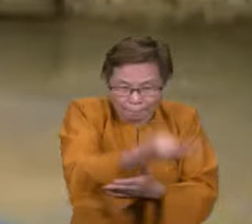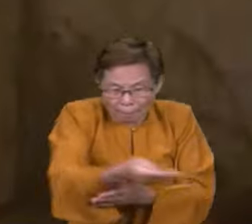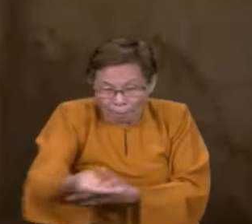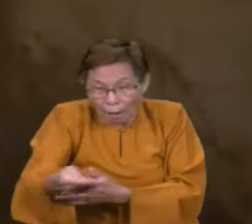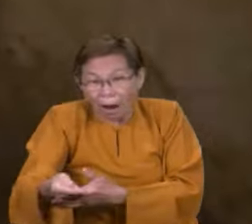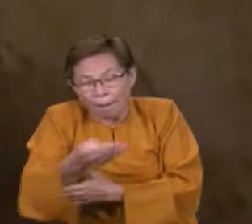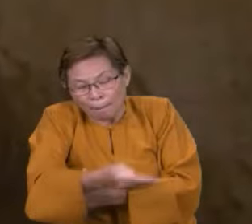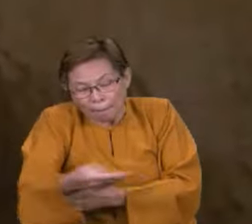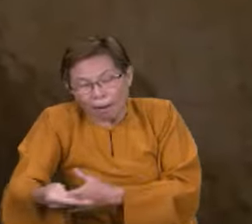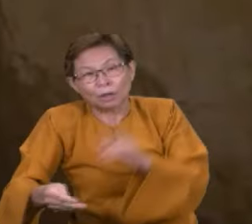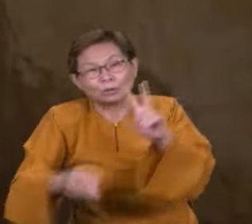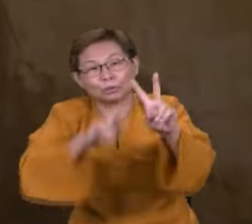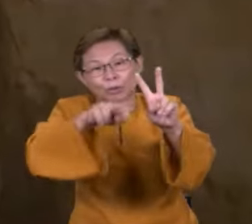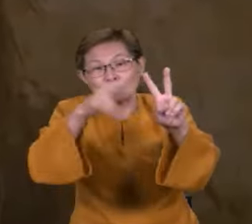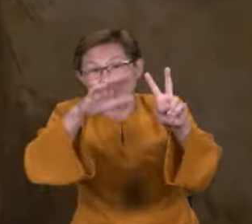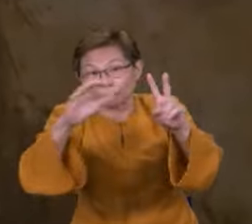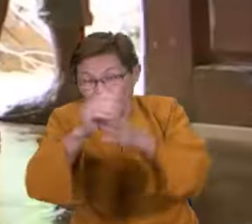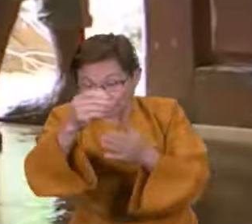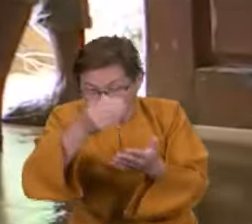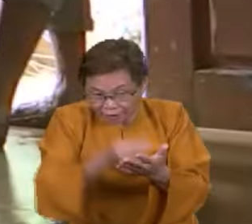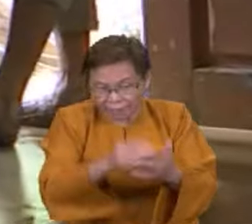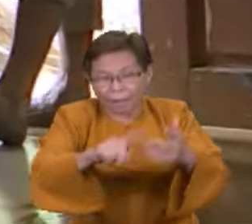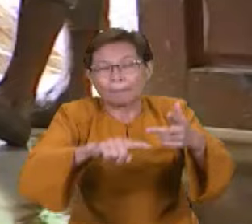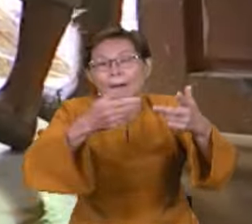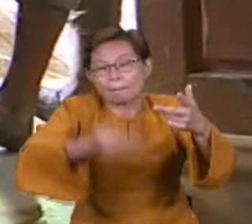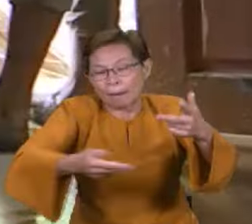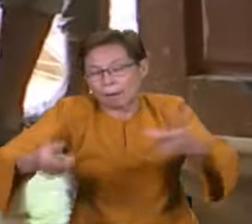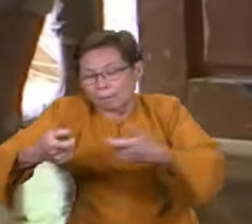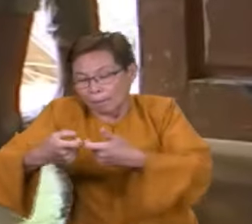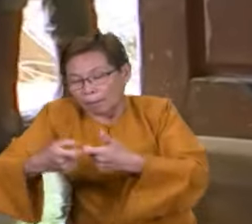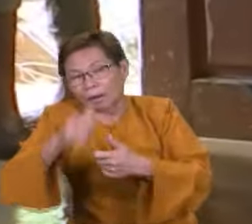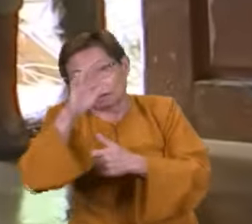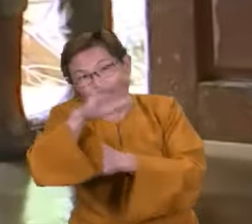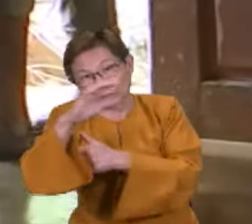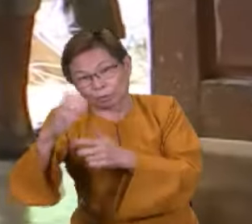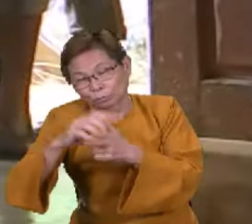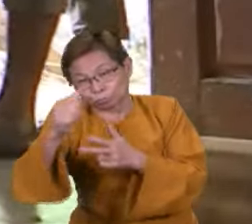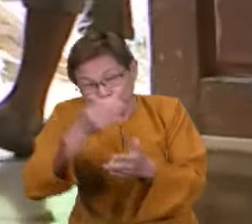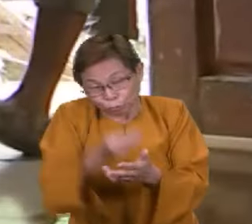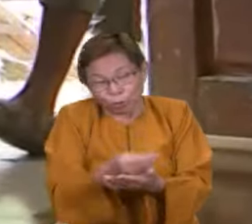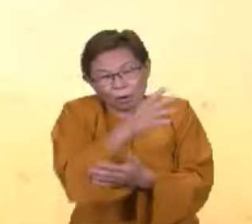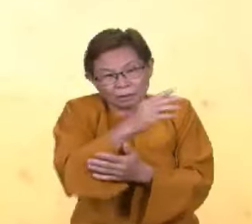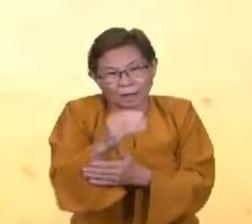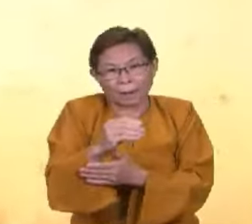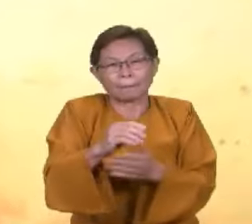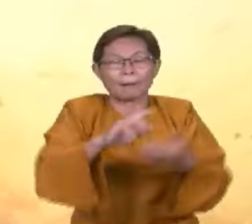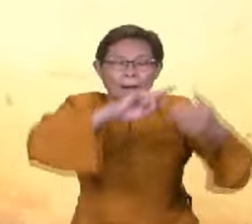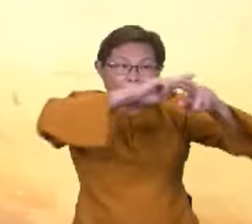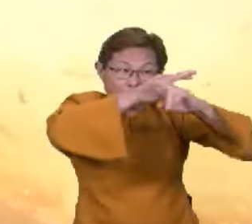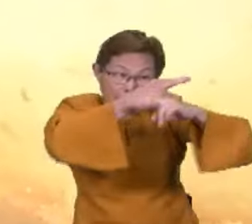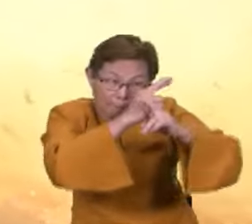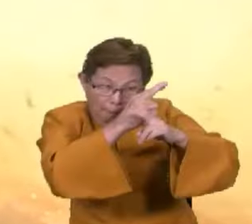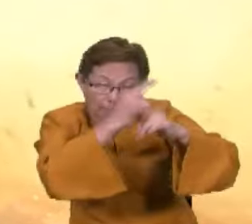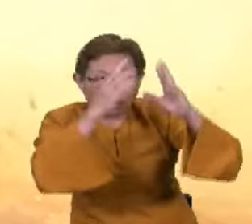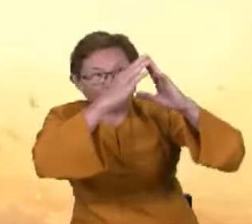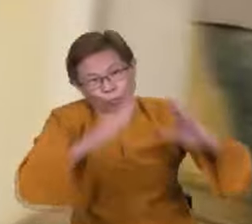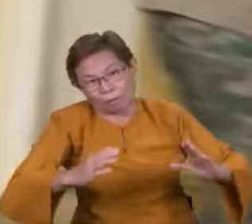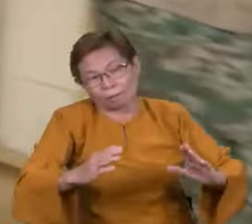keperluan asas RM2,500 dan barangan elektrik RM500 serta pembaikan rumah.